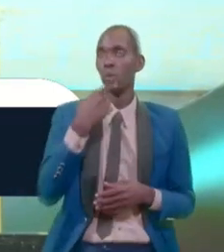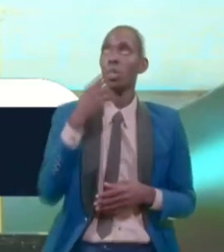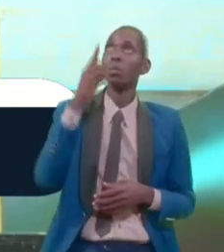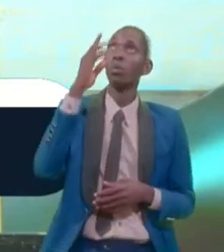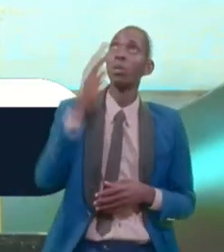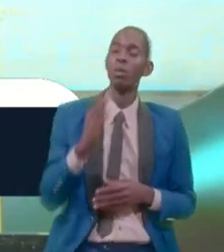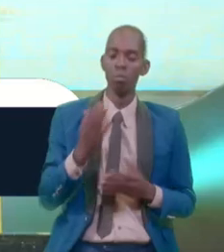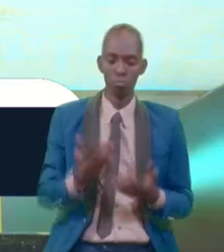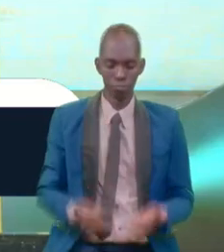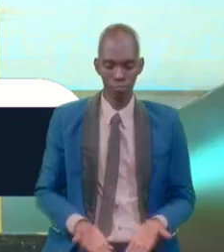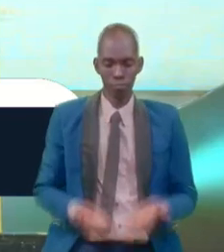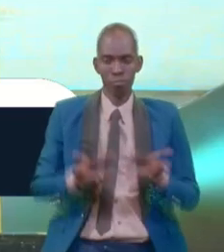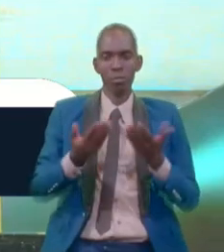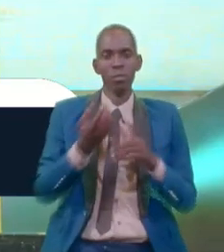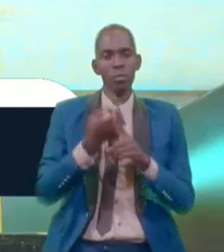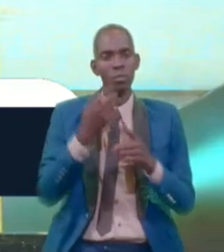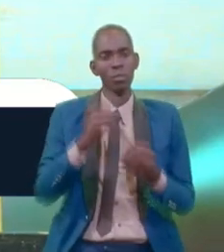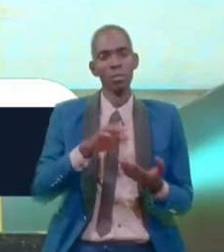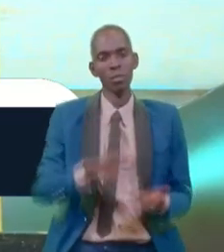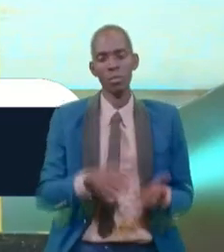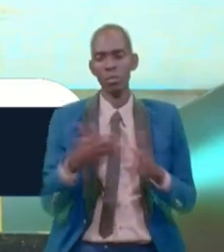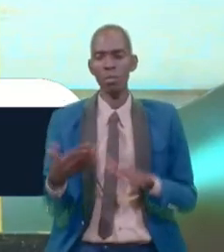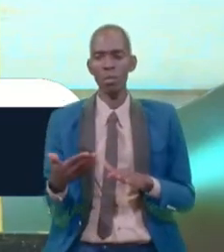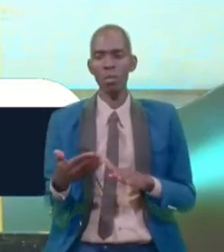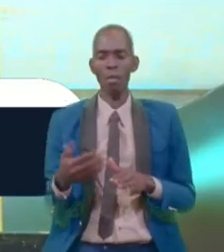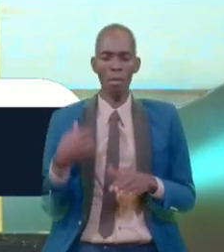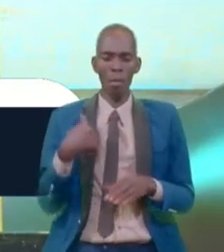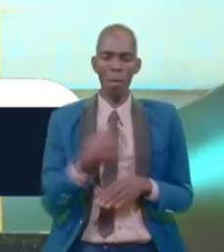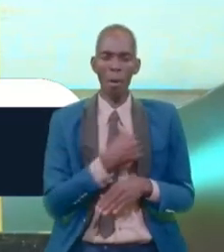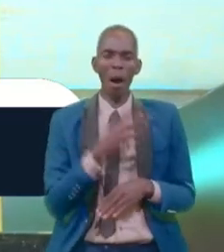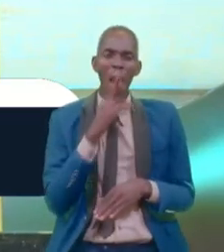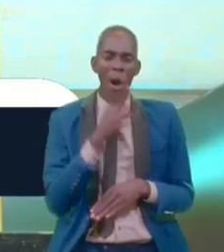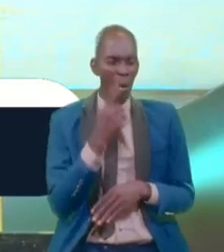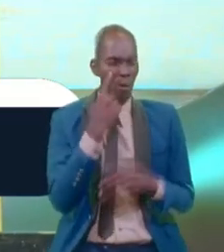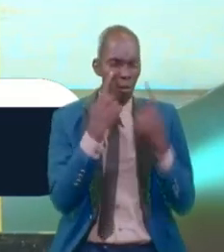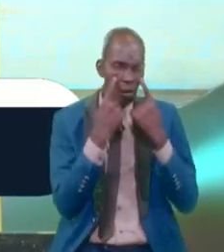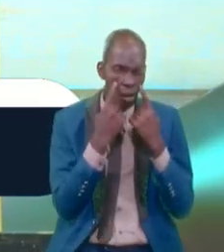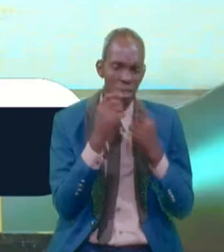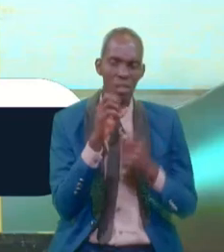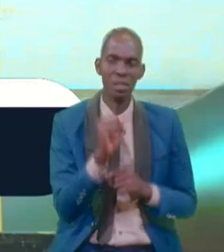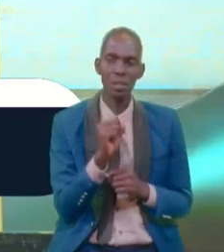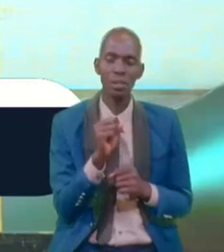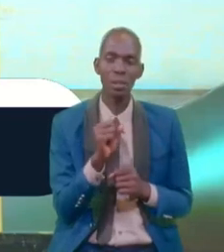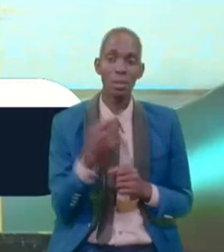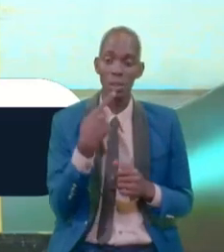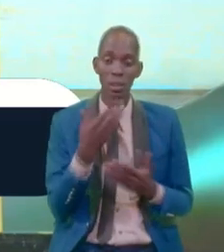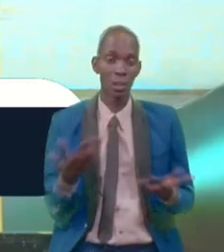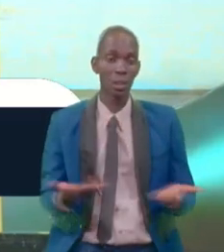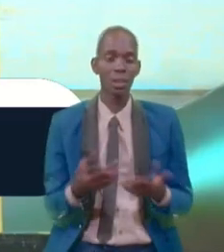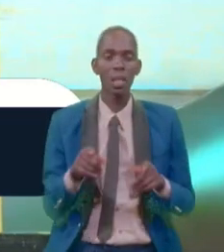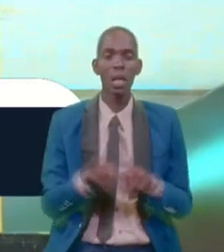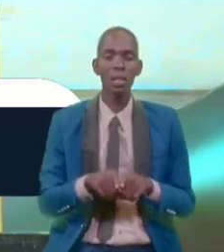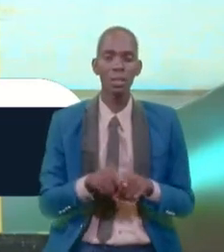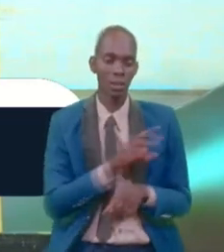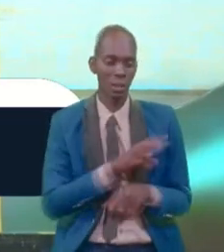que Dieu a ressuscité des morts. Nous en sommes témoins. Il est appelé